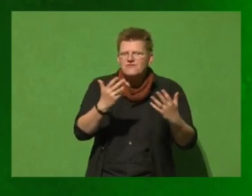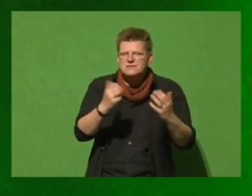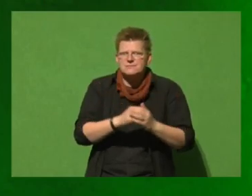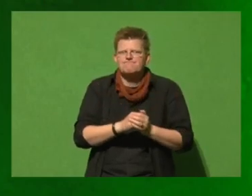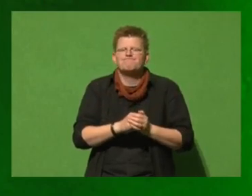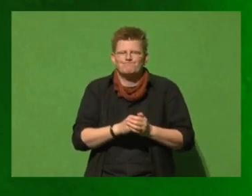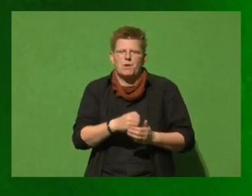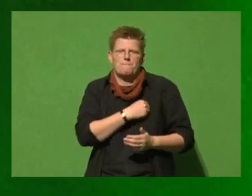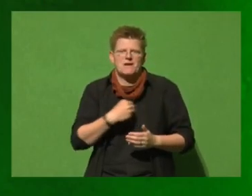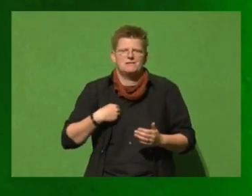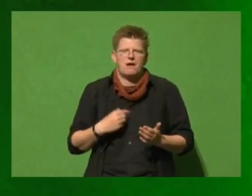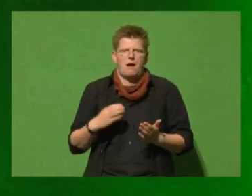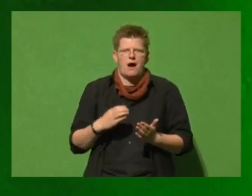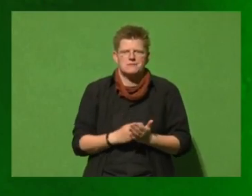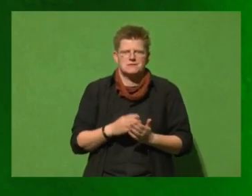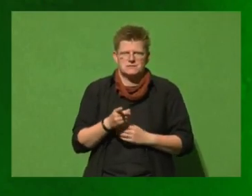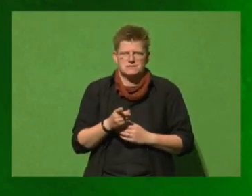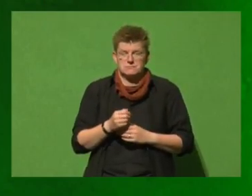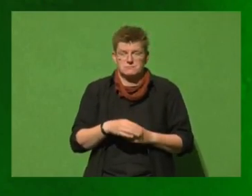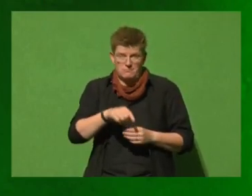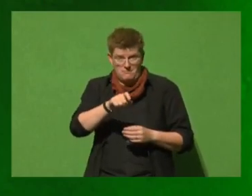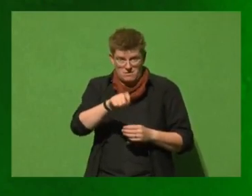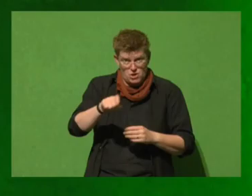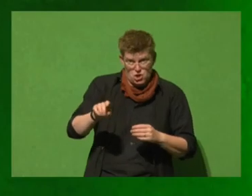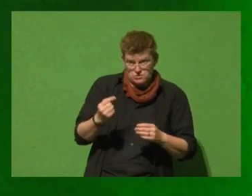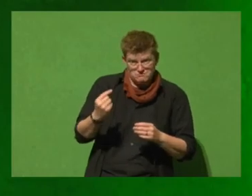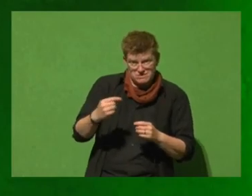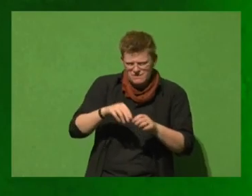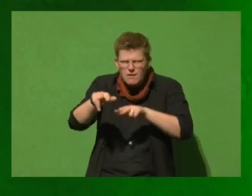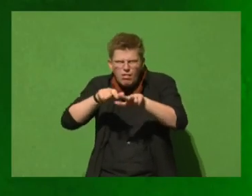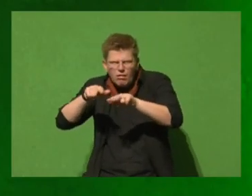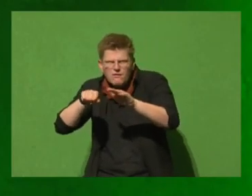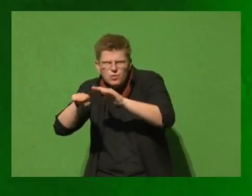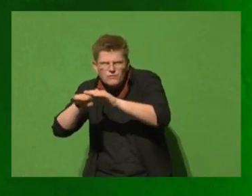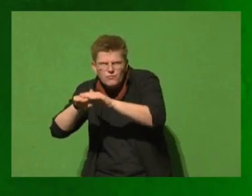militärische Einsatz gegen Schlepperbanden. Das ist keine Antwort, das ist erbärmlich.